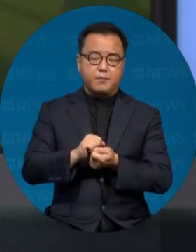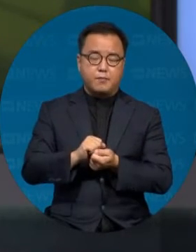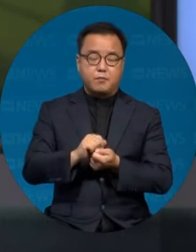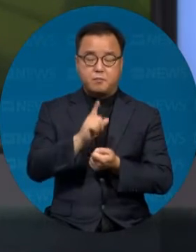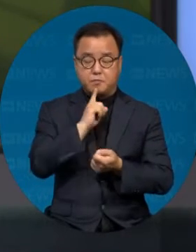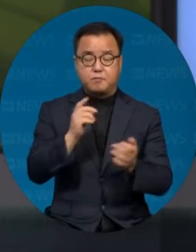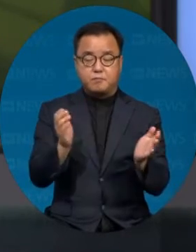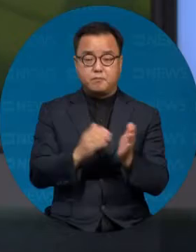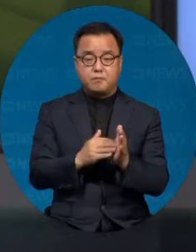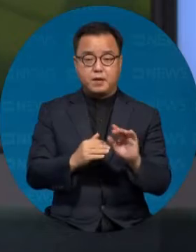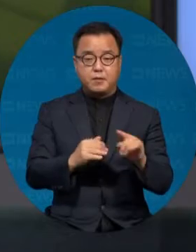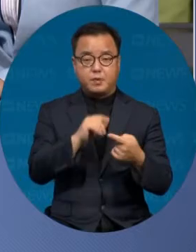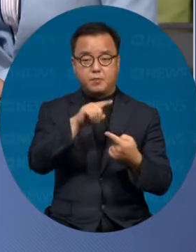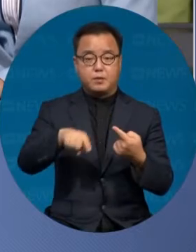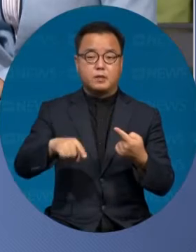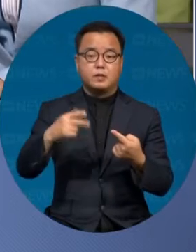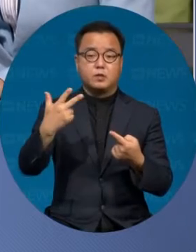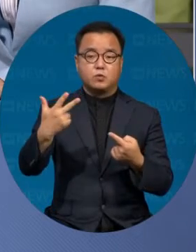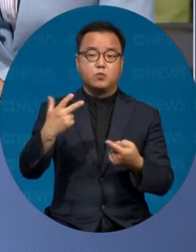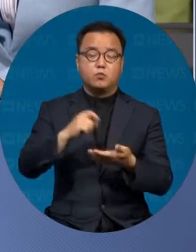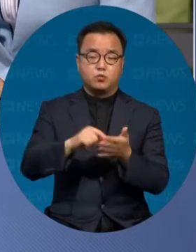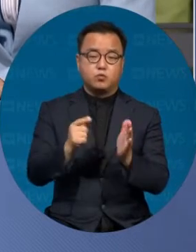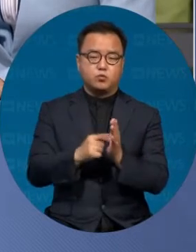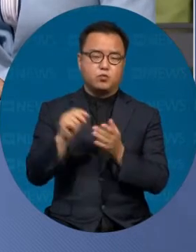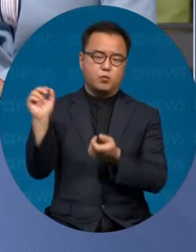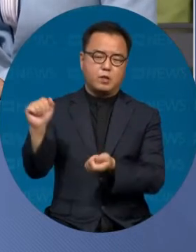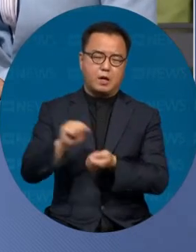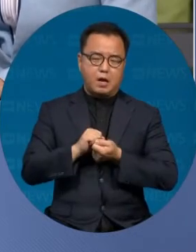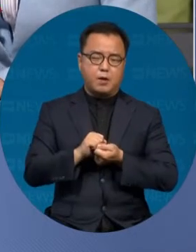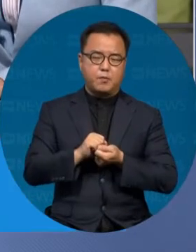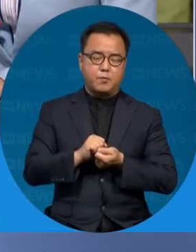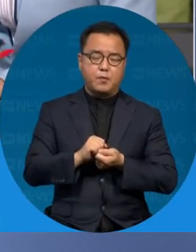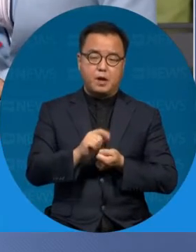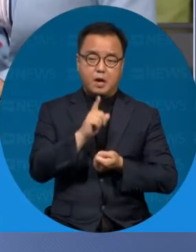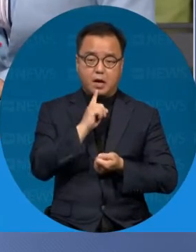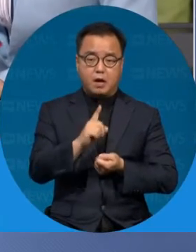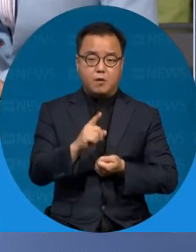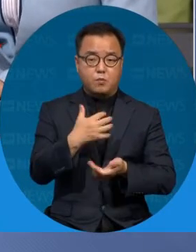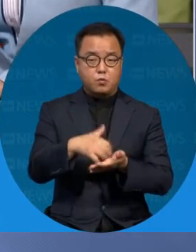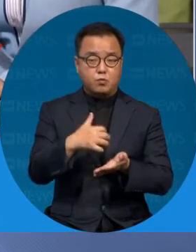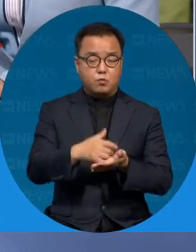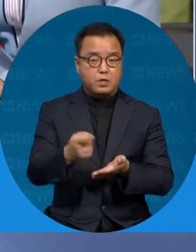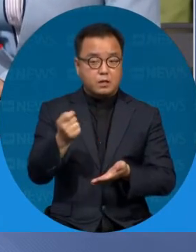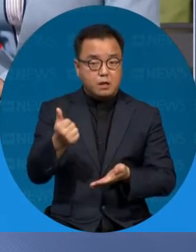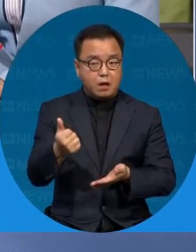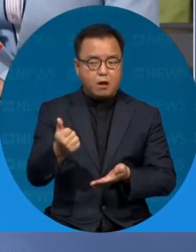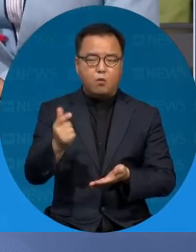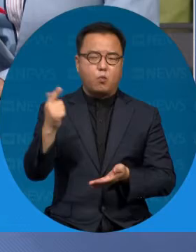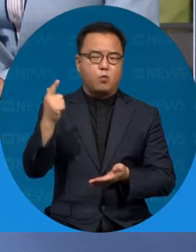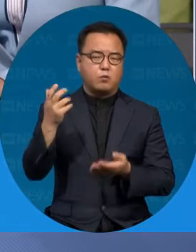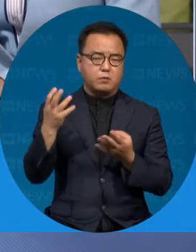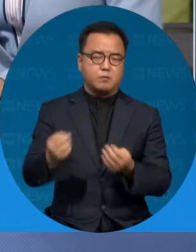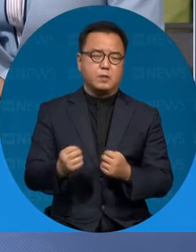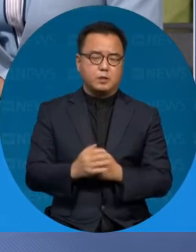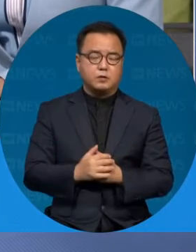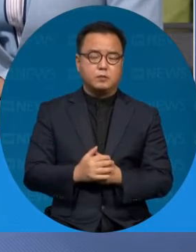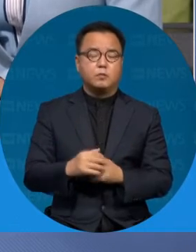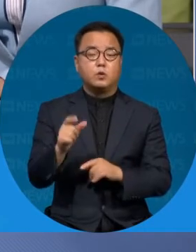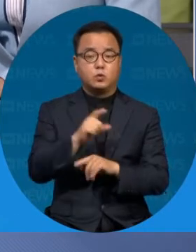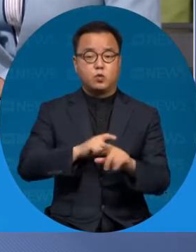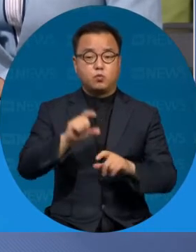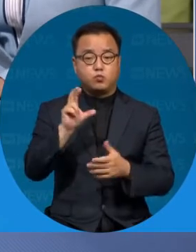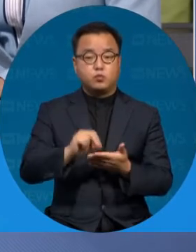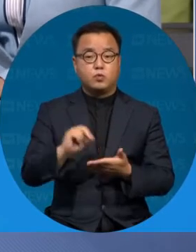100명 중 7명꼴로 코로나 감염에 노출됐다는 건데 결코 적지 않은 숫자죠. 그런데 더 문제가 있습니다.